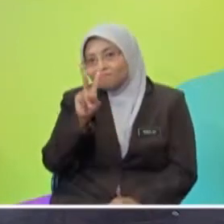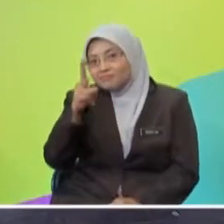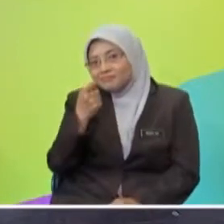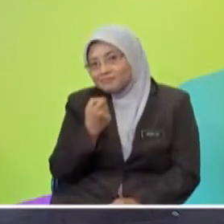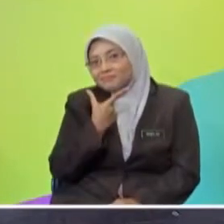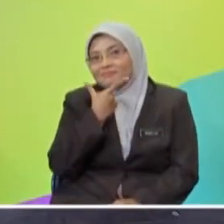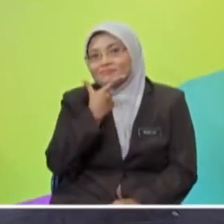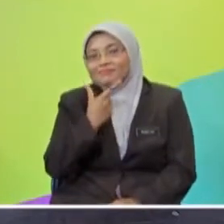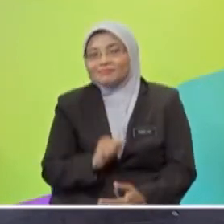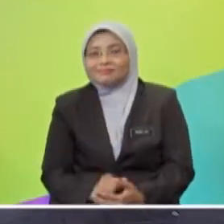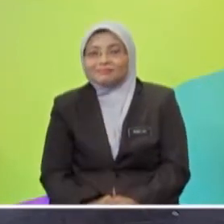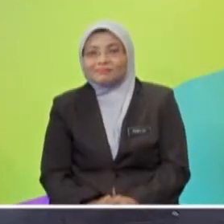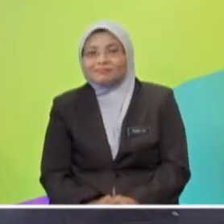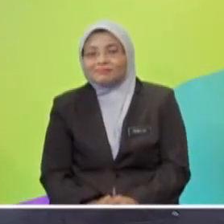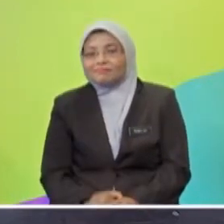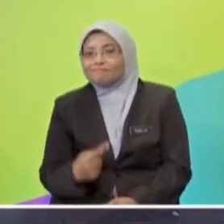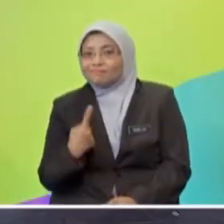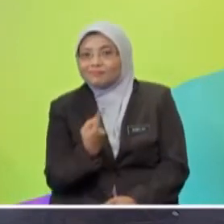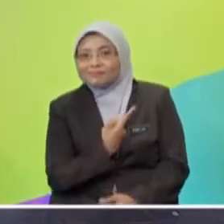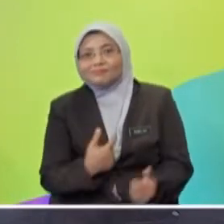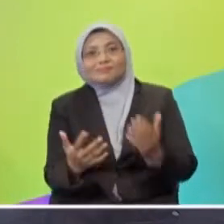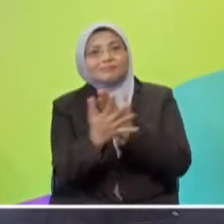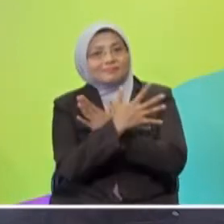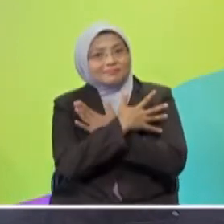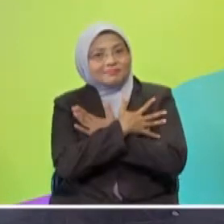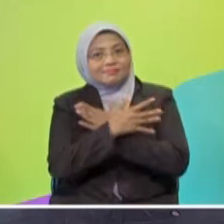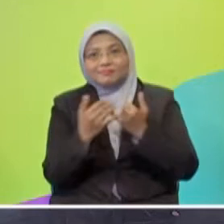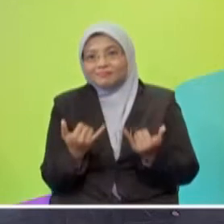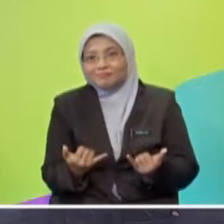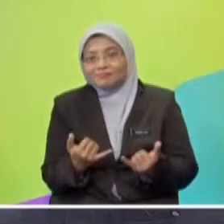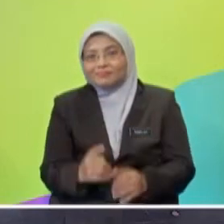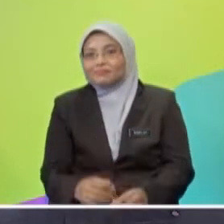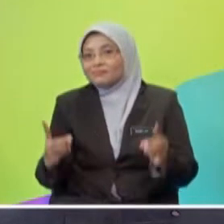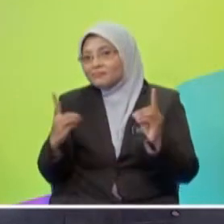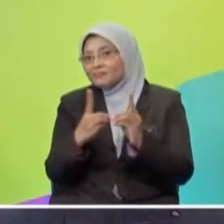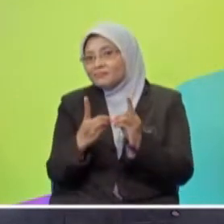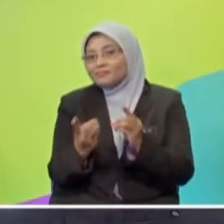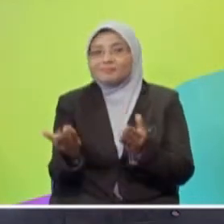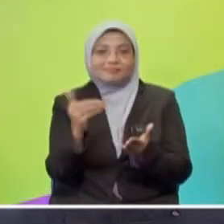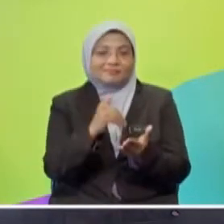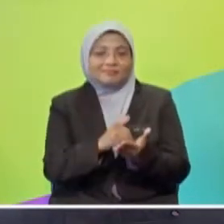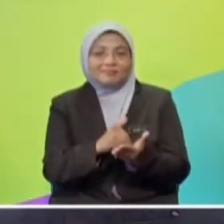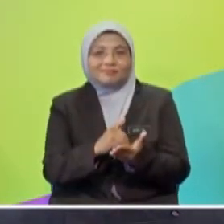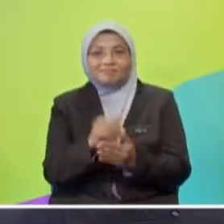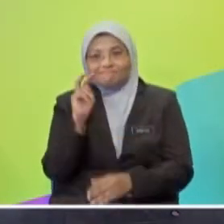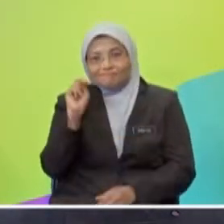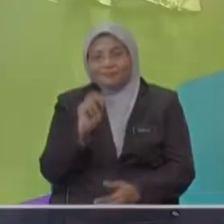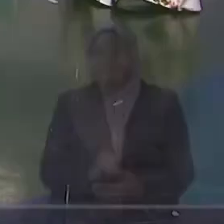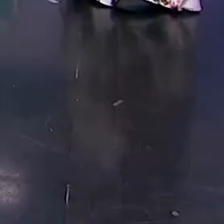semua murid kita Baiklah kita rehat seketika boleh-boleh jumbo sepasang dalam slot menengah rendah